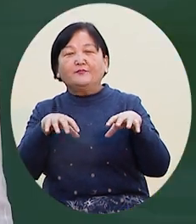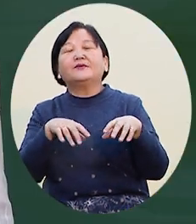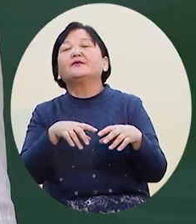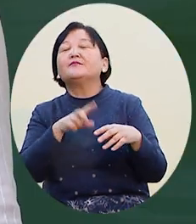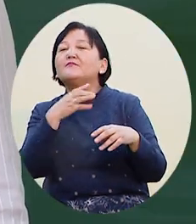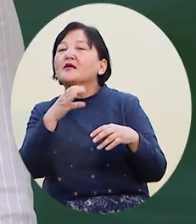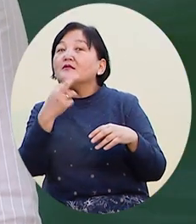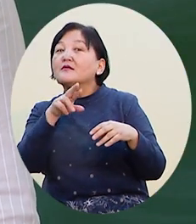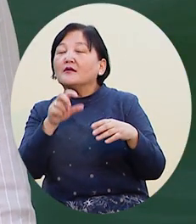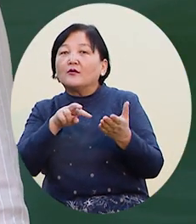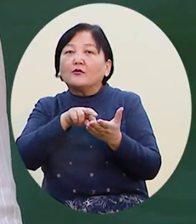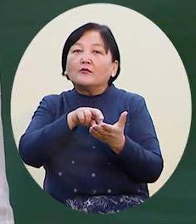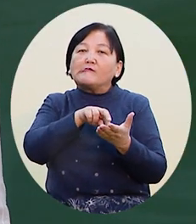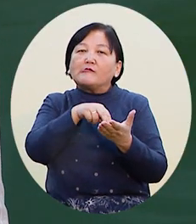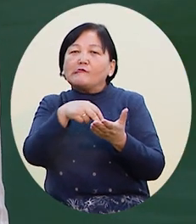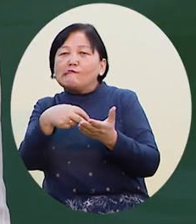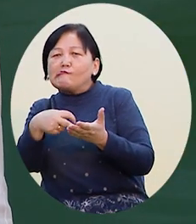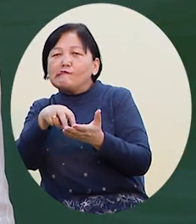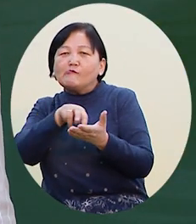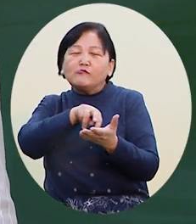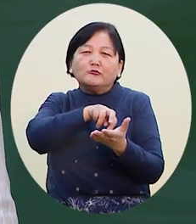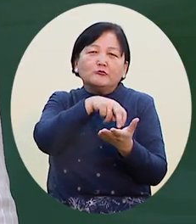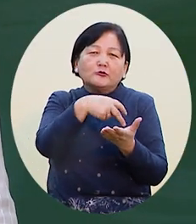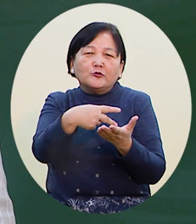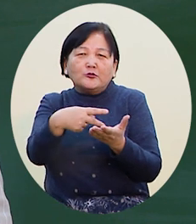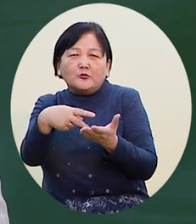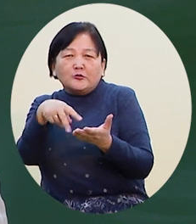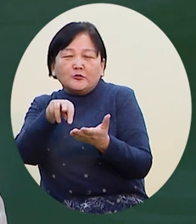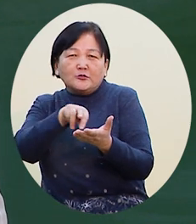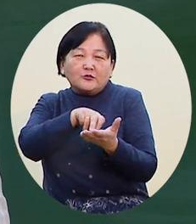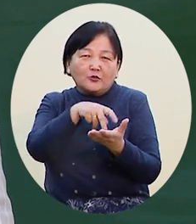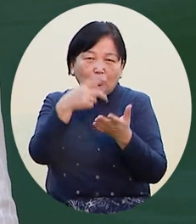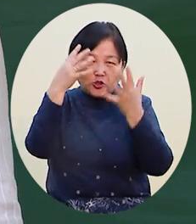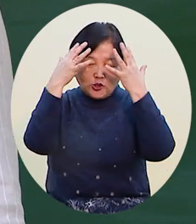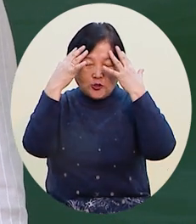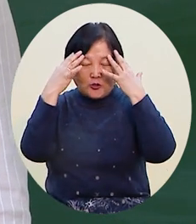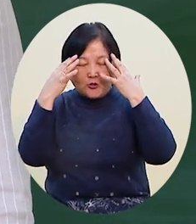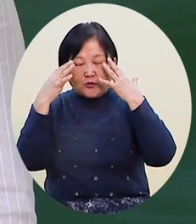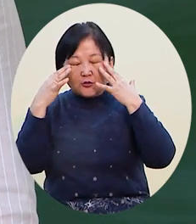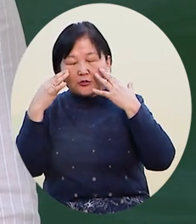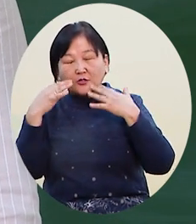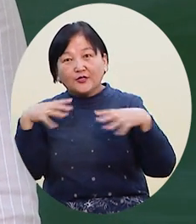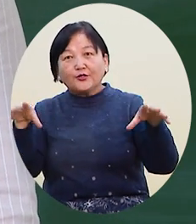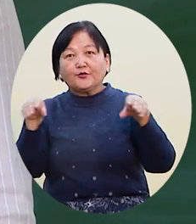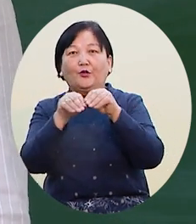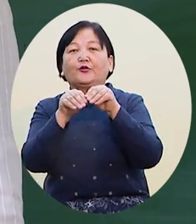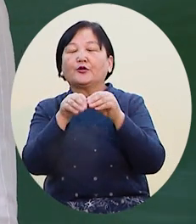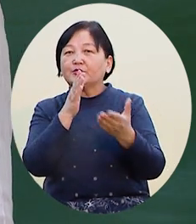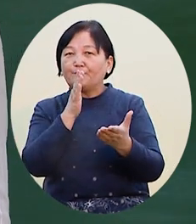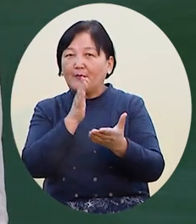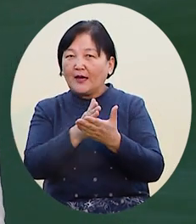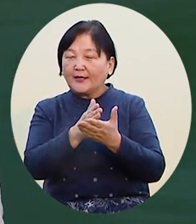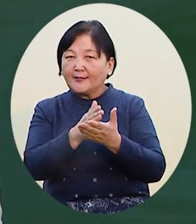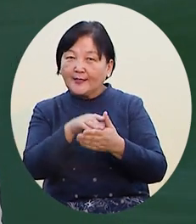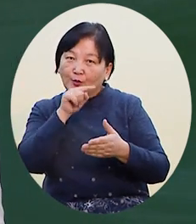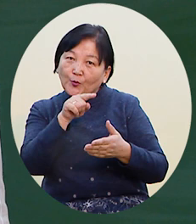чичирч хөлн эзэнгүй гуйвганан хөлсн тогтолгүй асгаран гэж дүрсэлч. Тэгэхээр энэ алагдан гаргаж